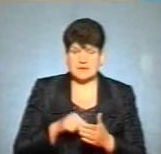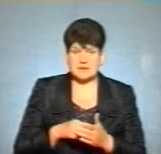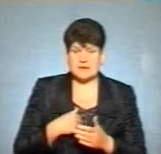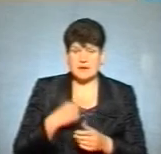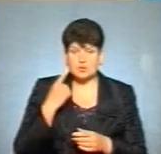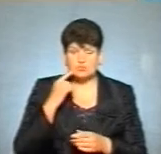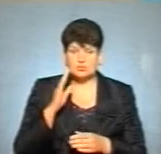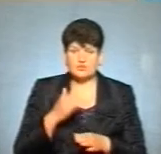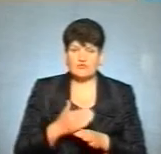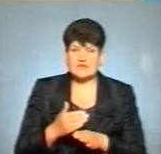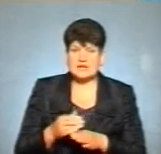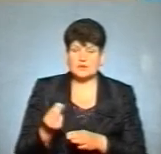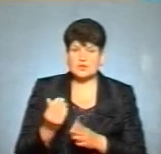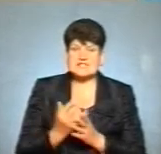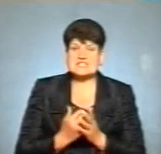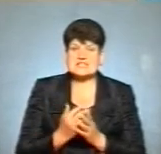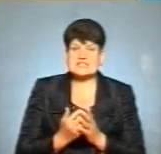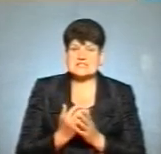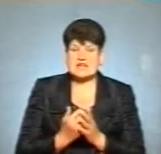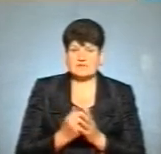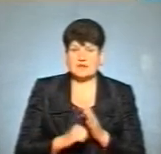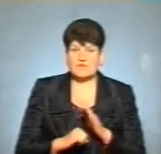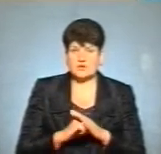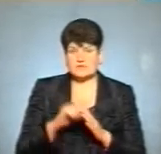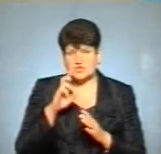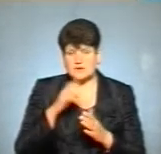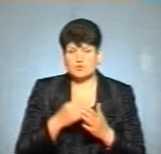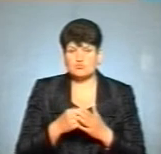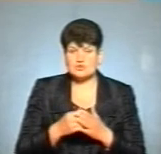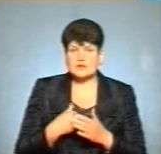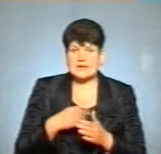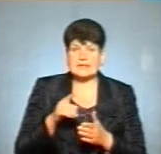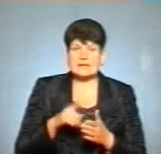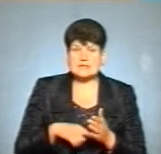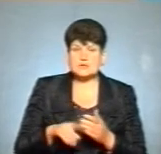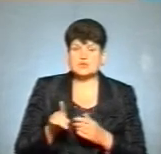будуть виділятися кошти з резервних фондів, тобто державного бюджету. Тобто я надіюся, що